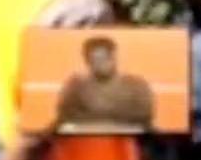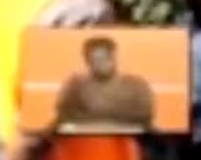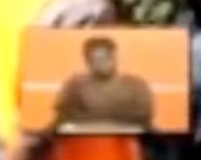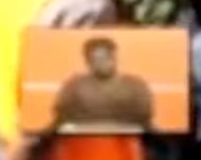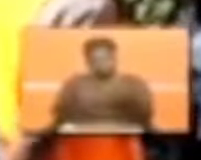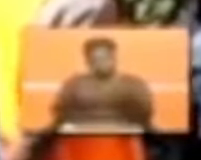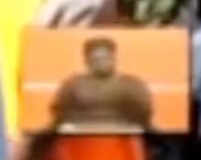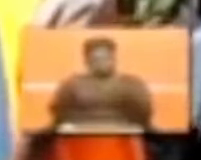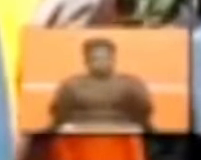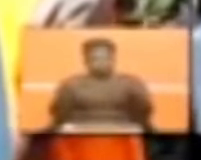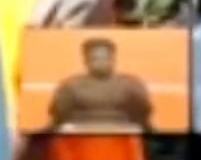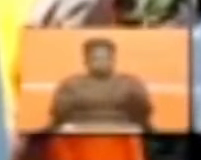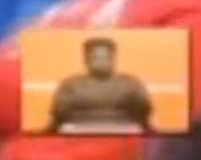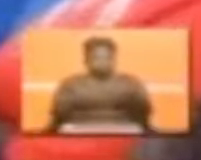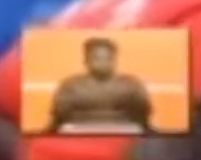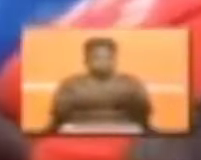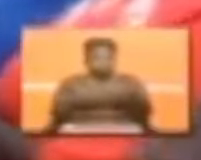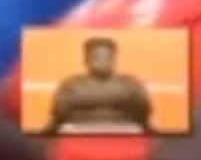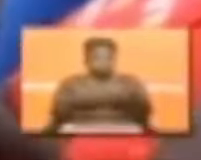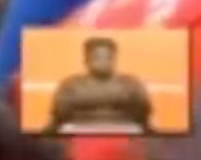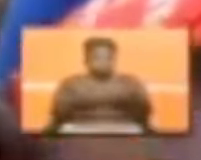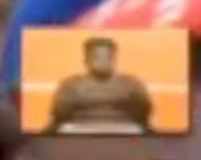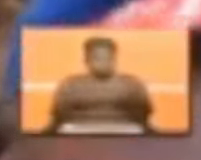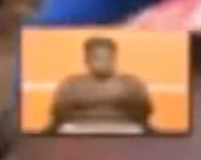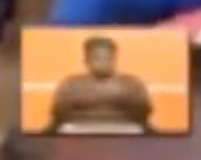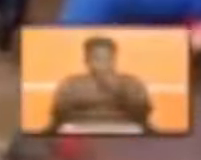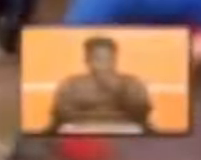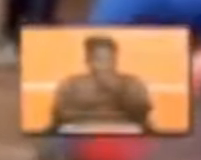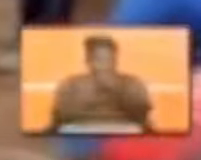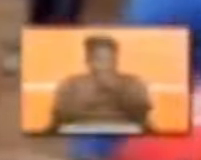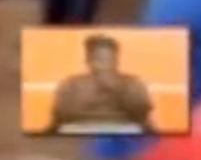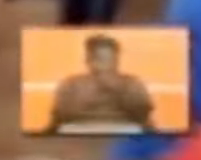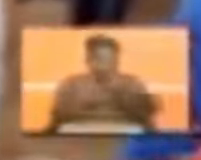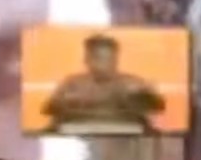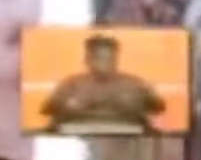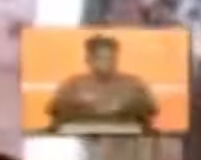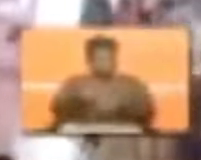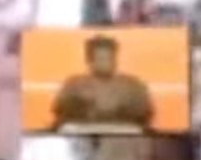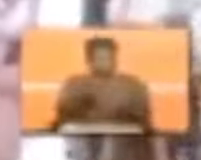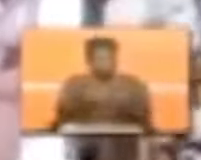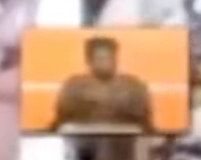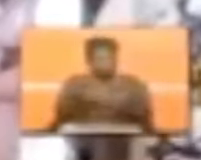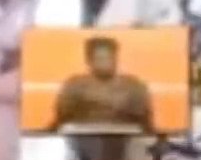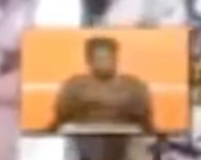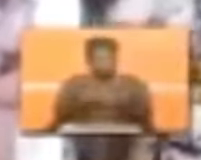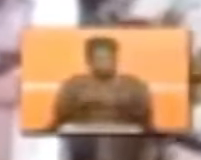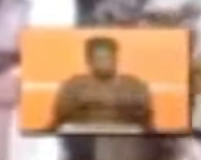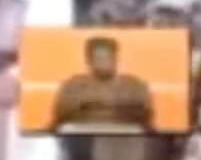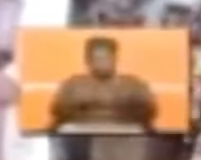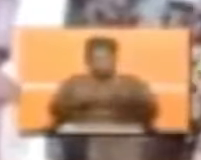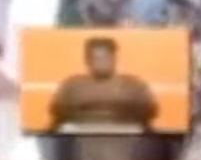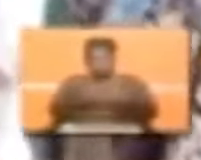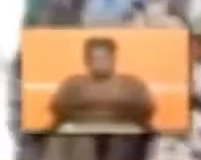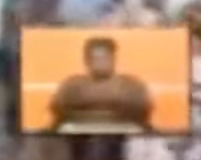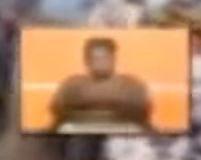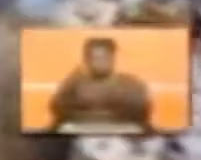ng'oluggi telwasibiddwa Mathias walukaga miya wechingira taundi kansa sabie abatuzo kupita baka kamutu sanga polise